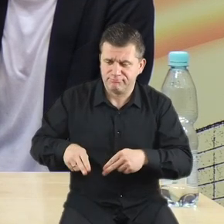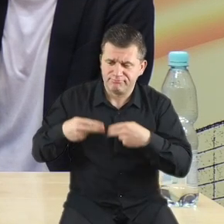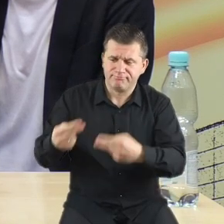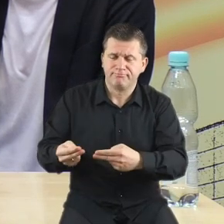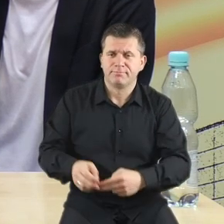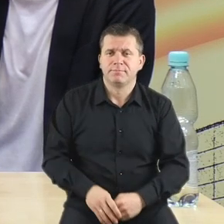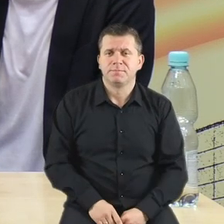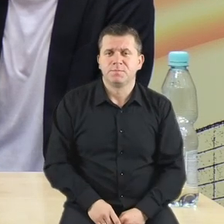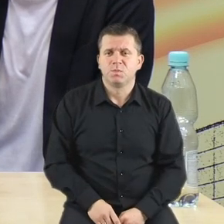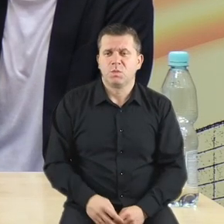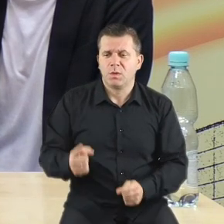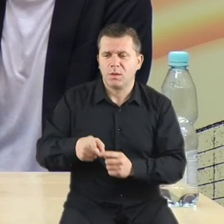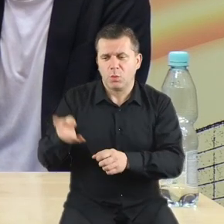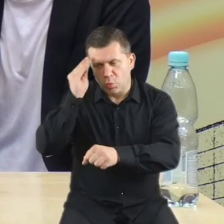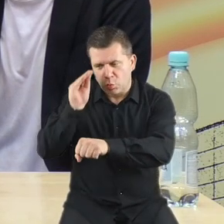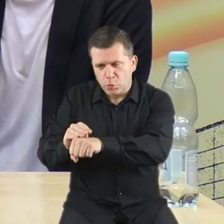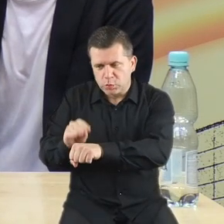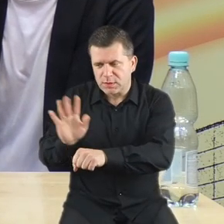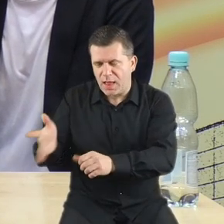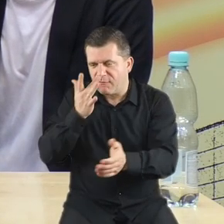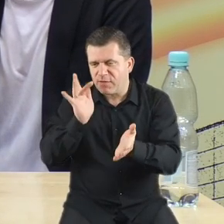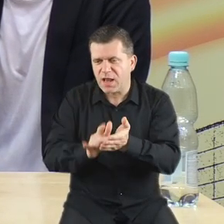tak trochę ich uczuć na innych ludzi, uwrażliwić.